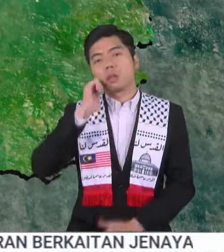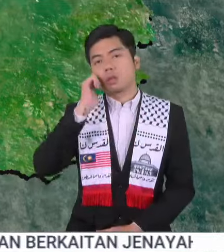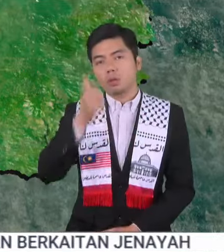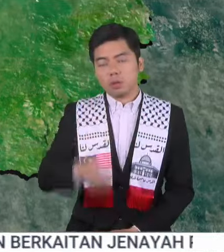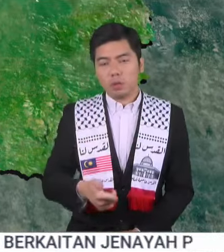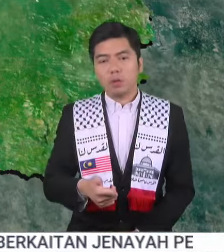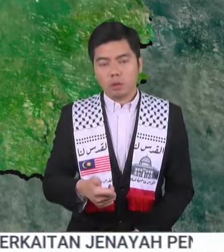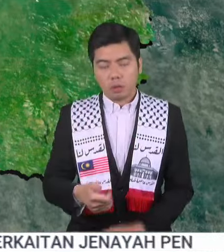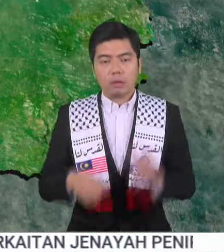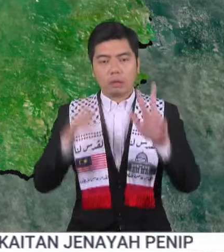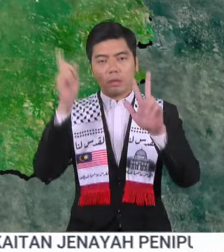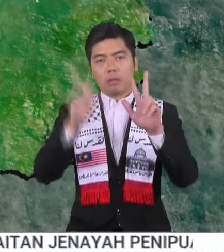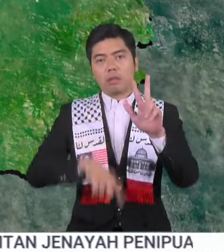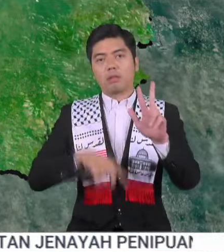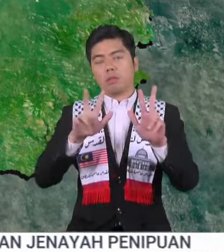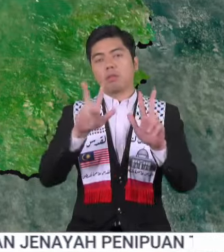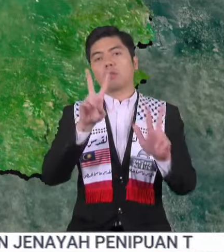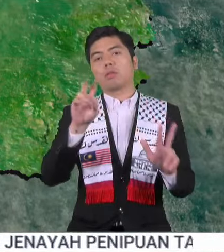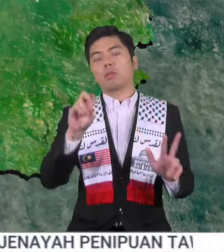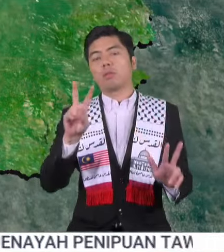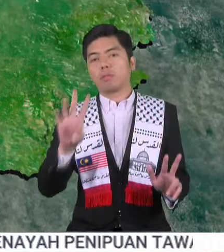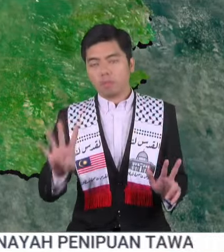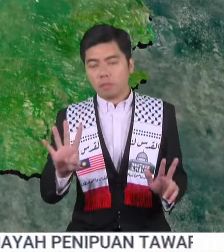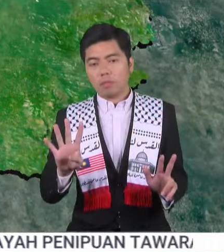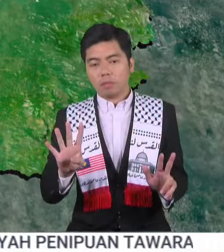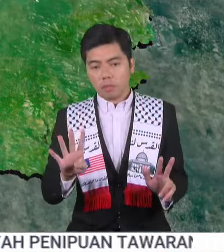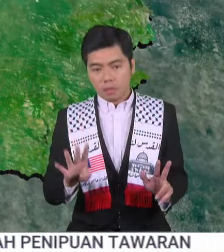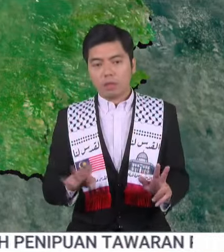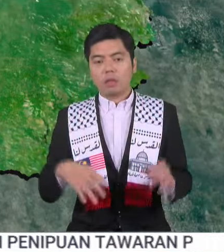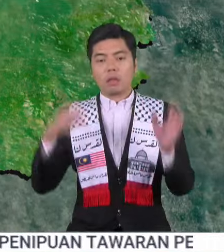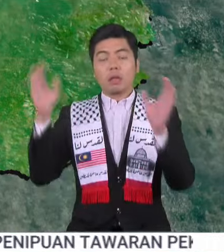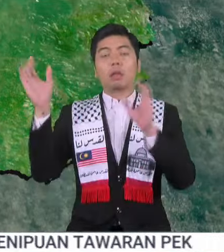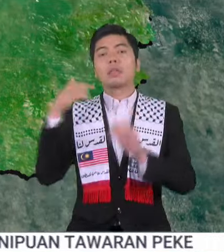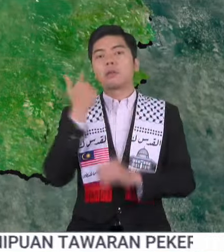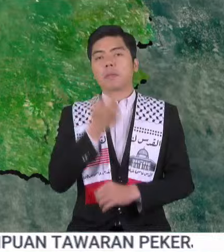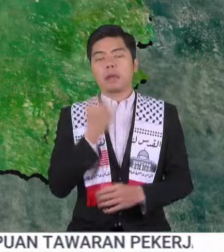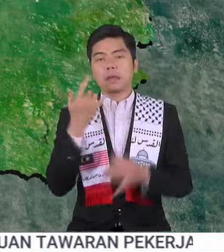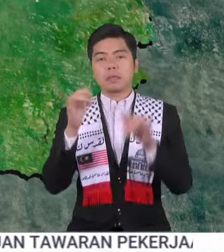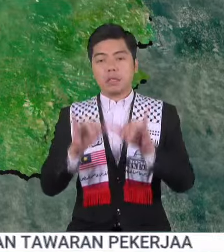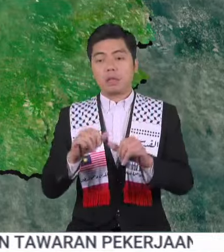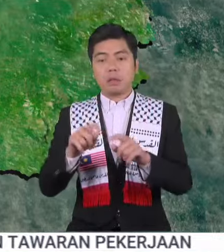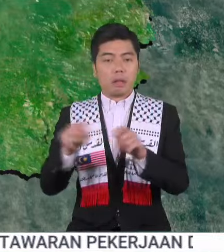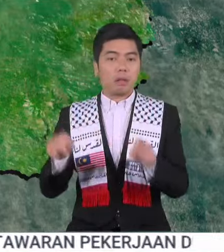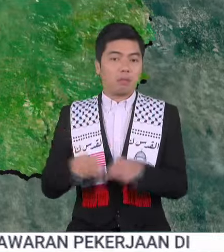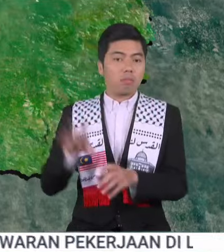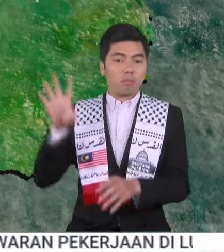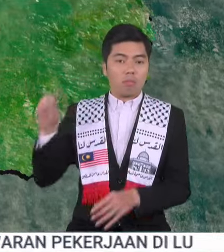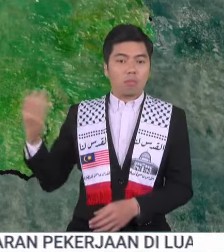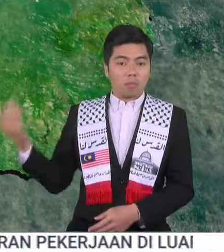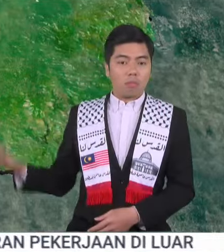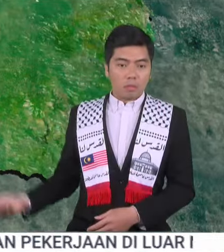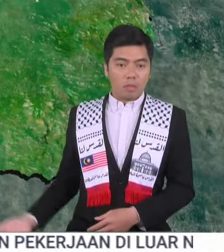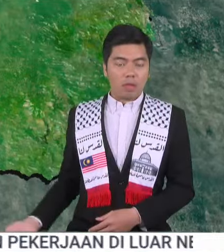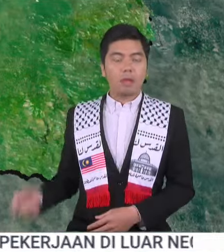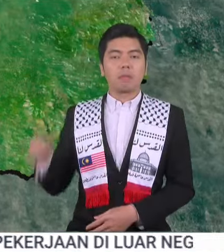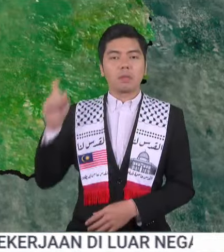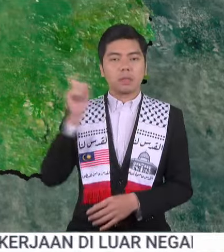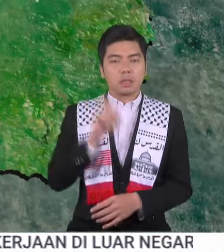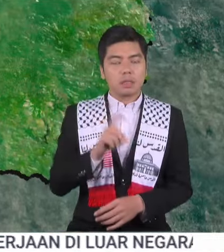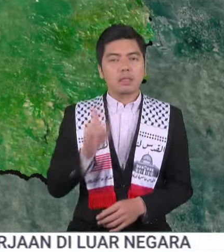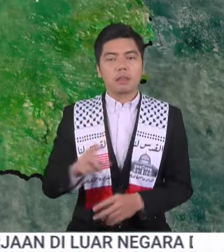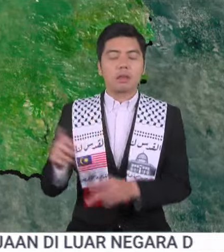iaitu 3 Mac 2024. Oleh itu, bagi ramai yang tinggal di kawasan berkenaan, anda dinasihatkan supaya